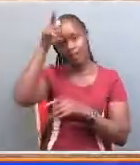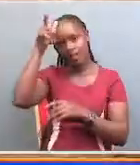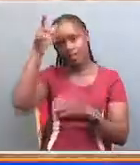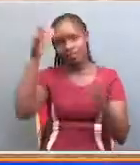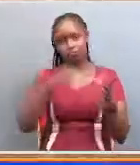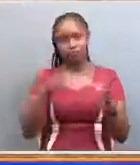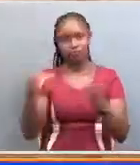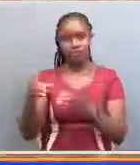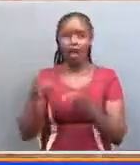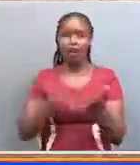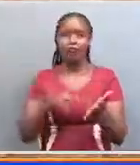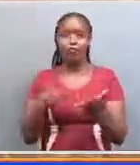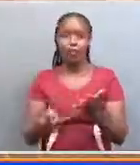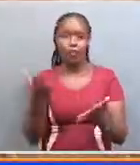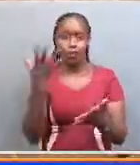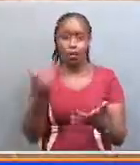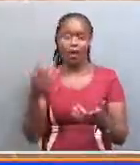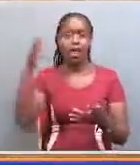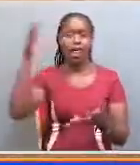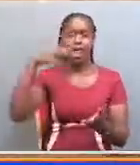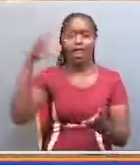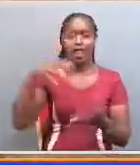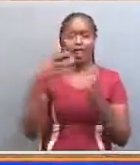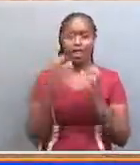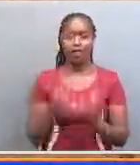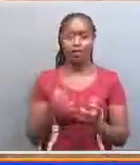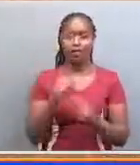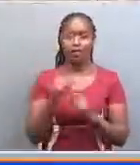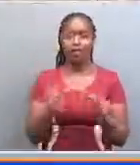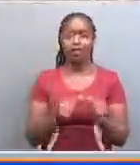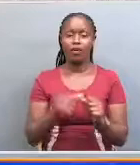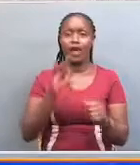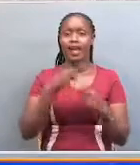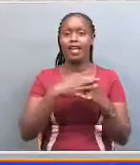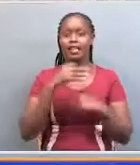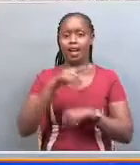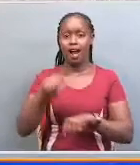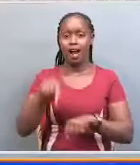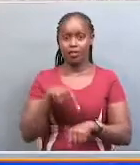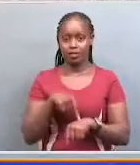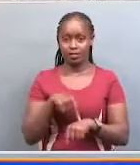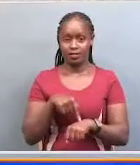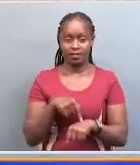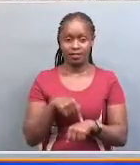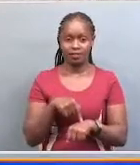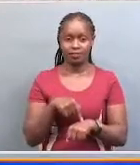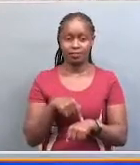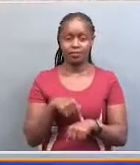lilianguka kutokana na mvua kubwa ilionyesha kwa zaidi ya masaa 8.